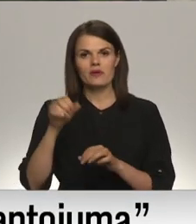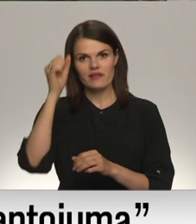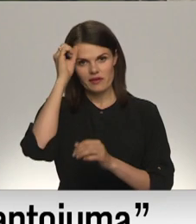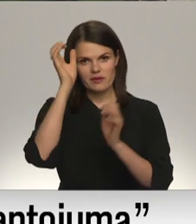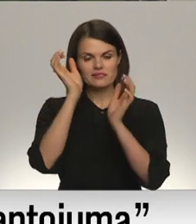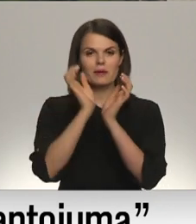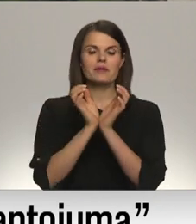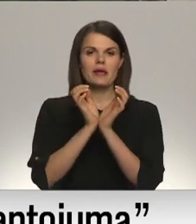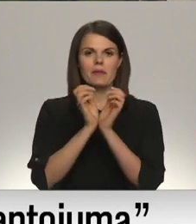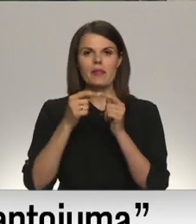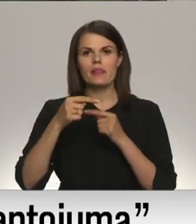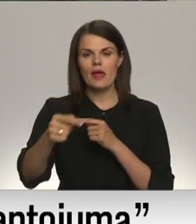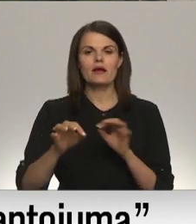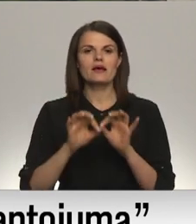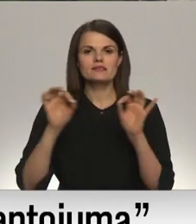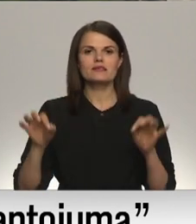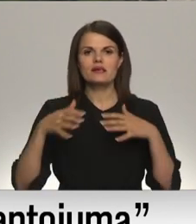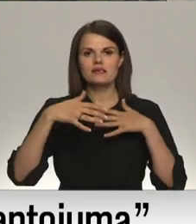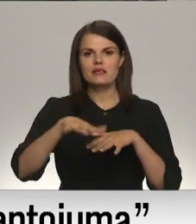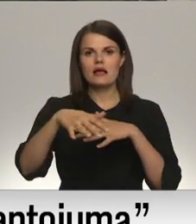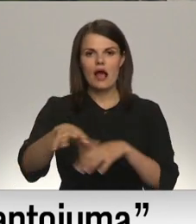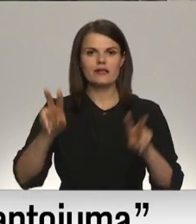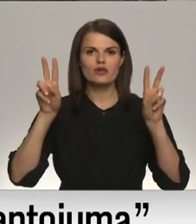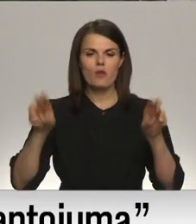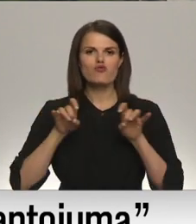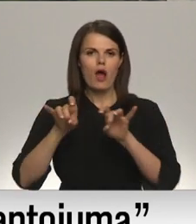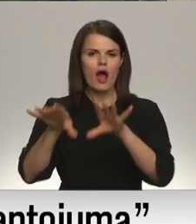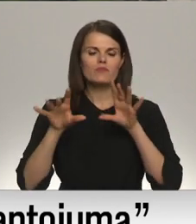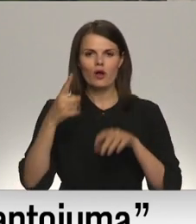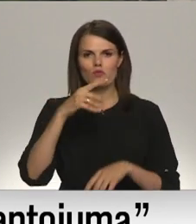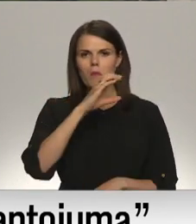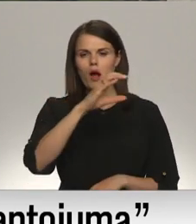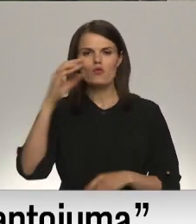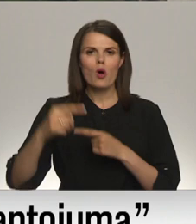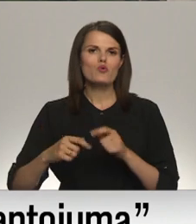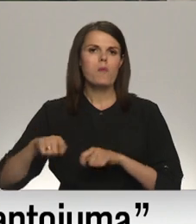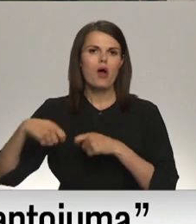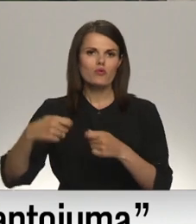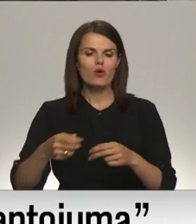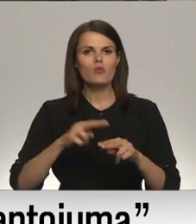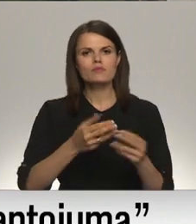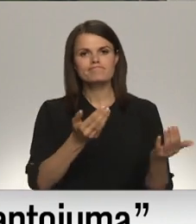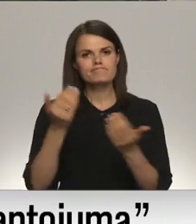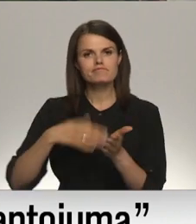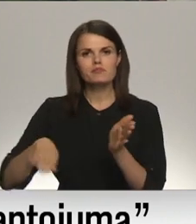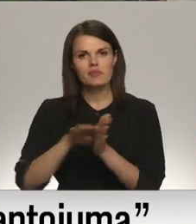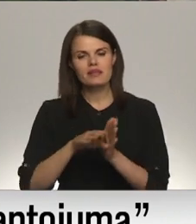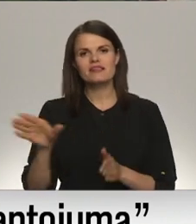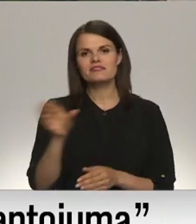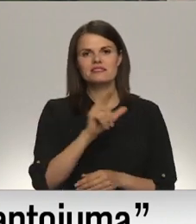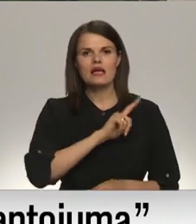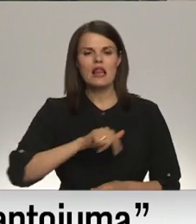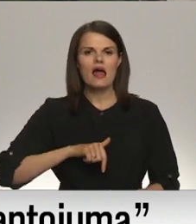par atbrīvošanos no padomju mantojuma. Gājienā aicināti piedalīties visi Latvijas patrioti, arī tie, kuru dzimtā valoda